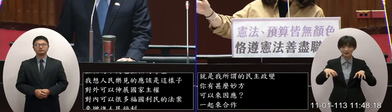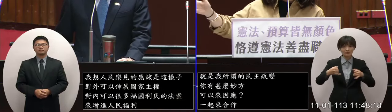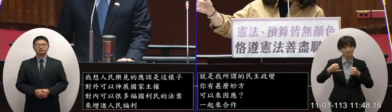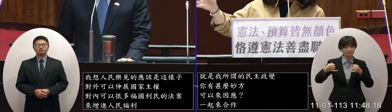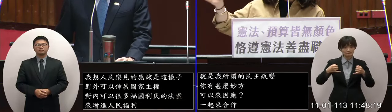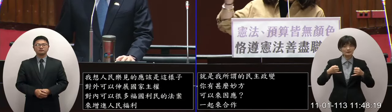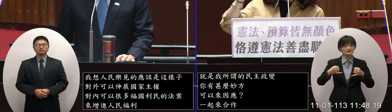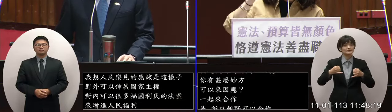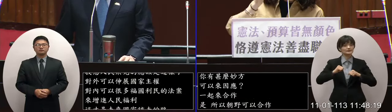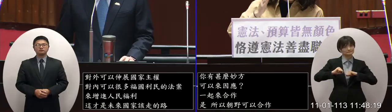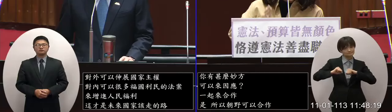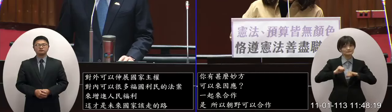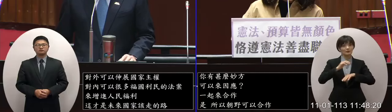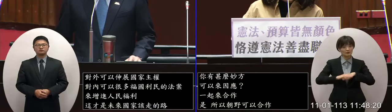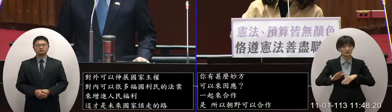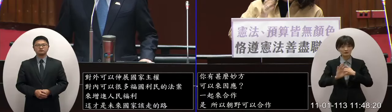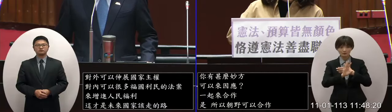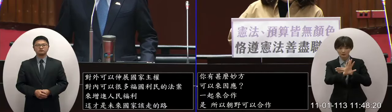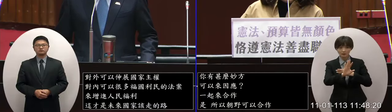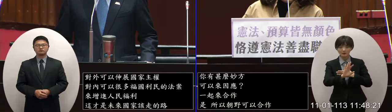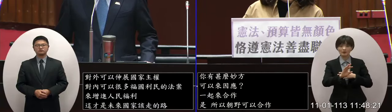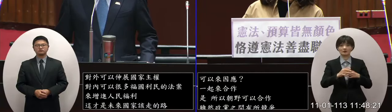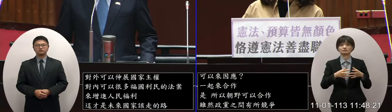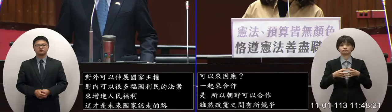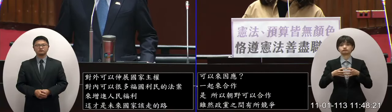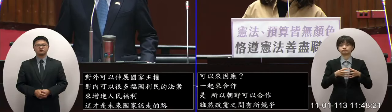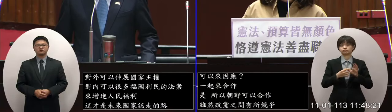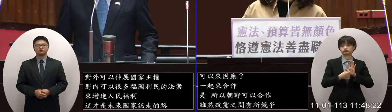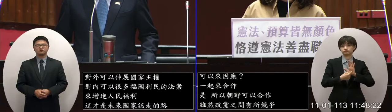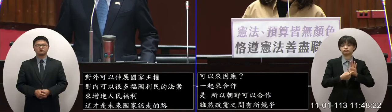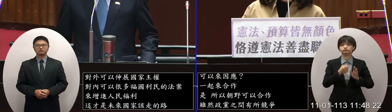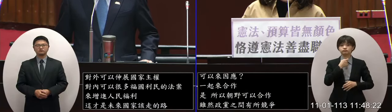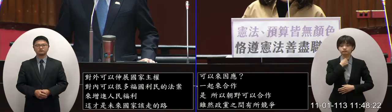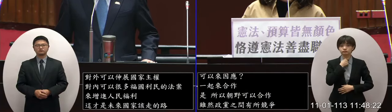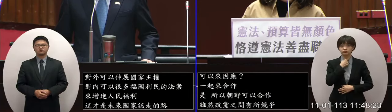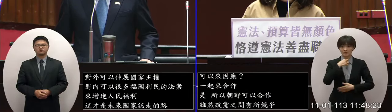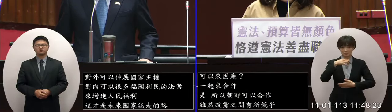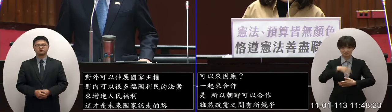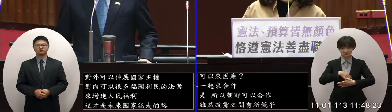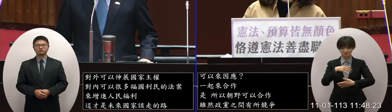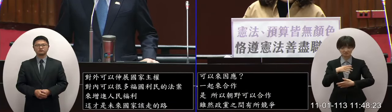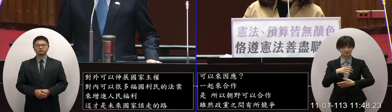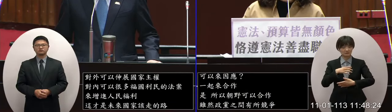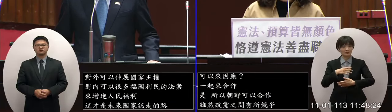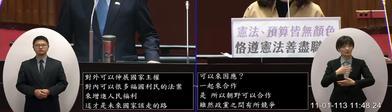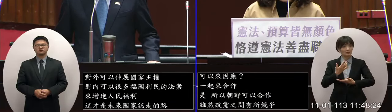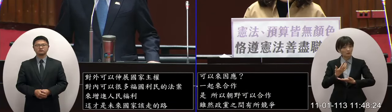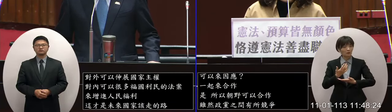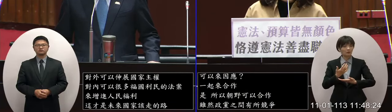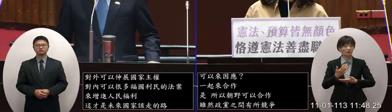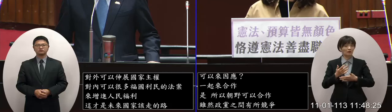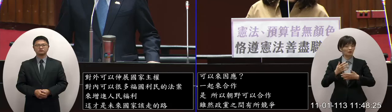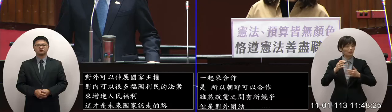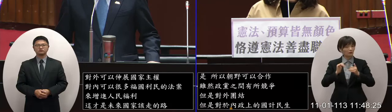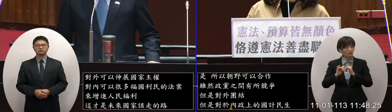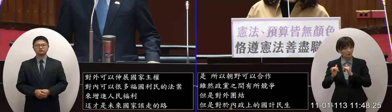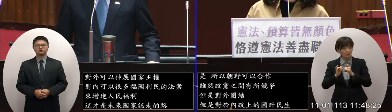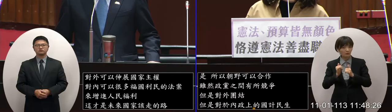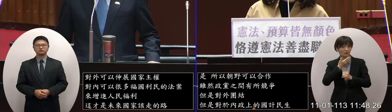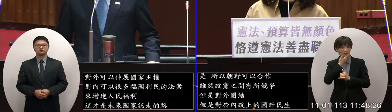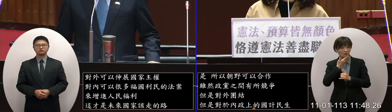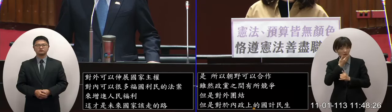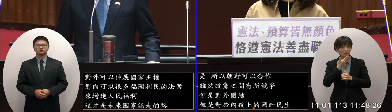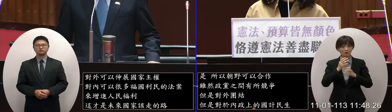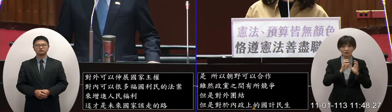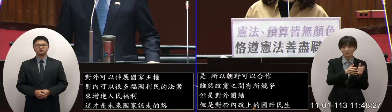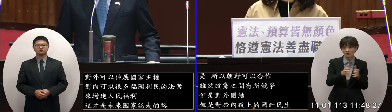外团结，但是对于内政上的国际民生 的人民福祉、国家建设，我们都希